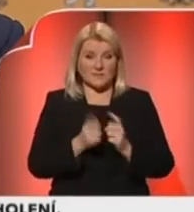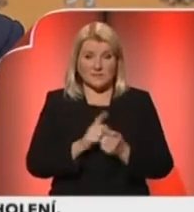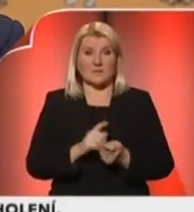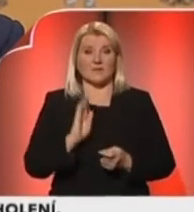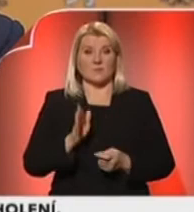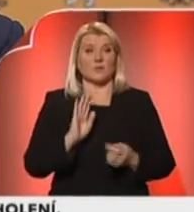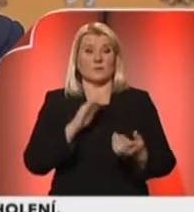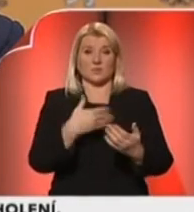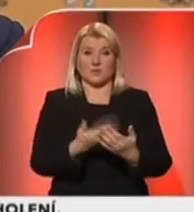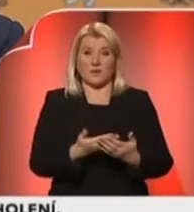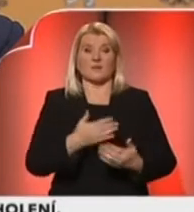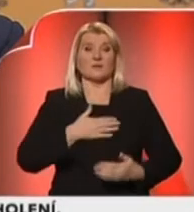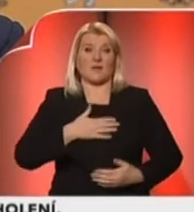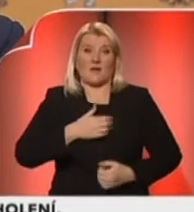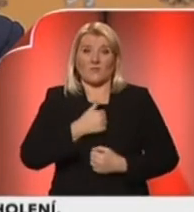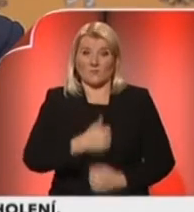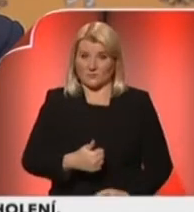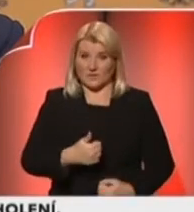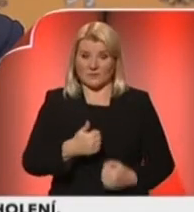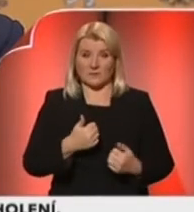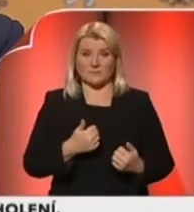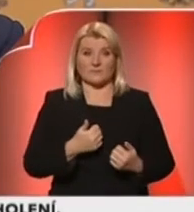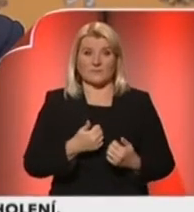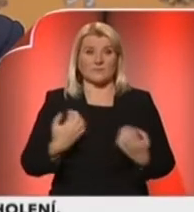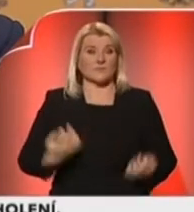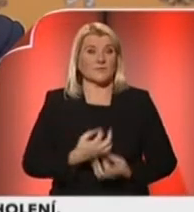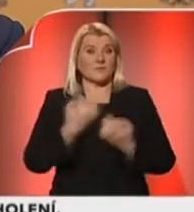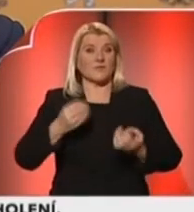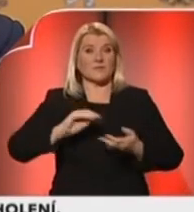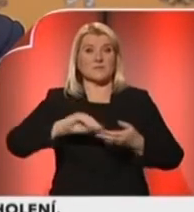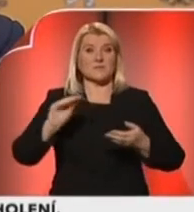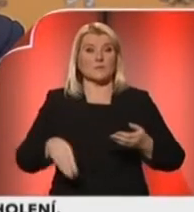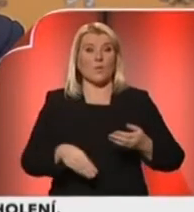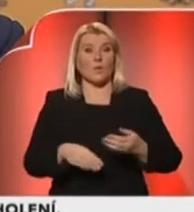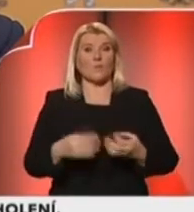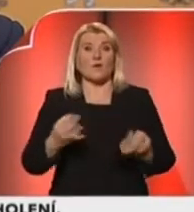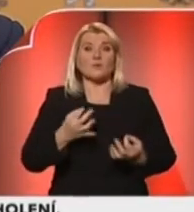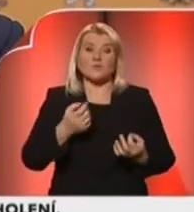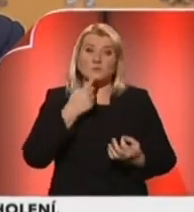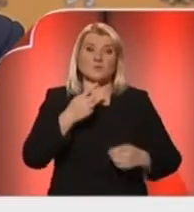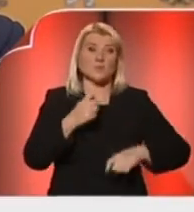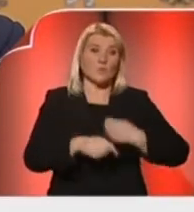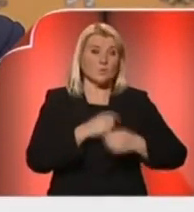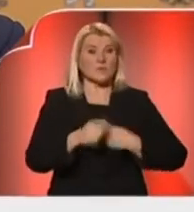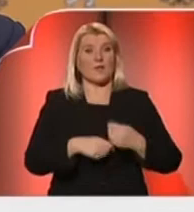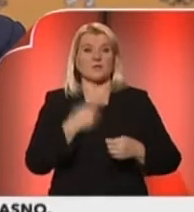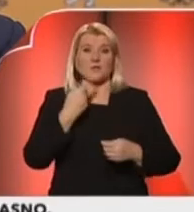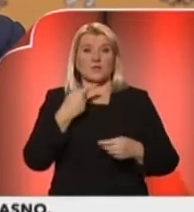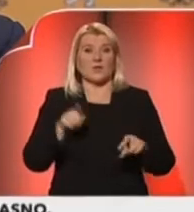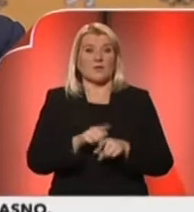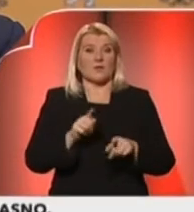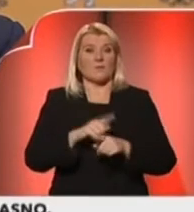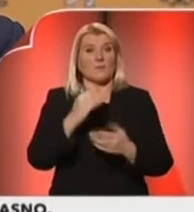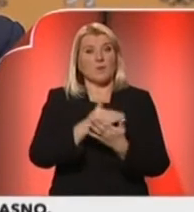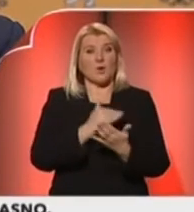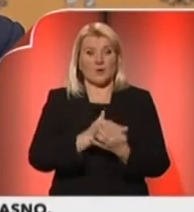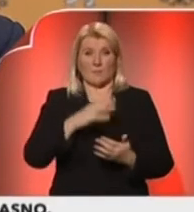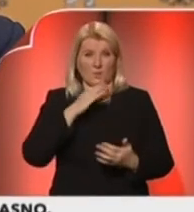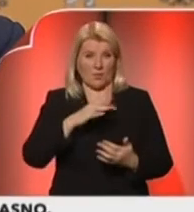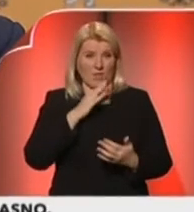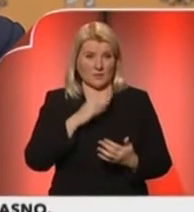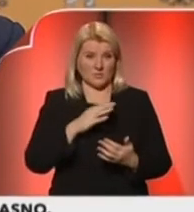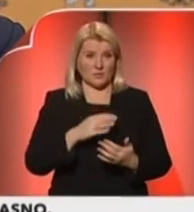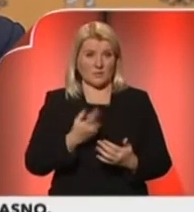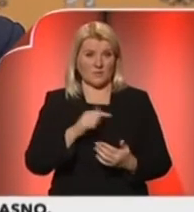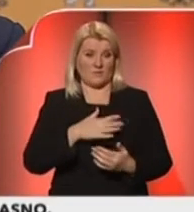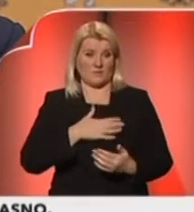11.12. předkládat náš návrh smlouvy, co chceme udělat, takové takzvané programové prohlášení